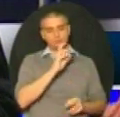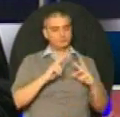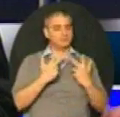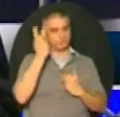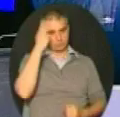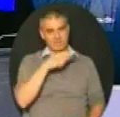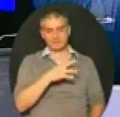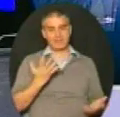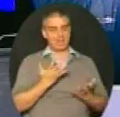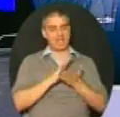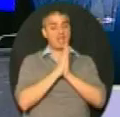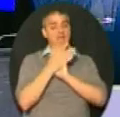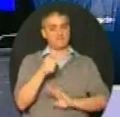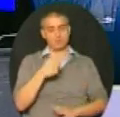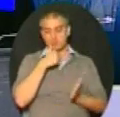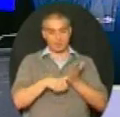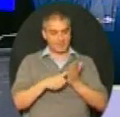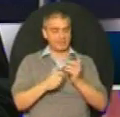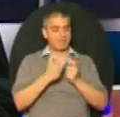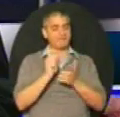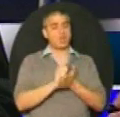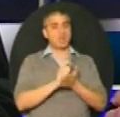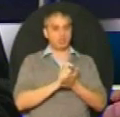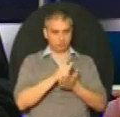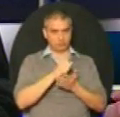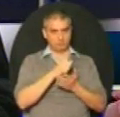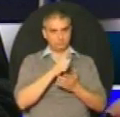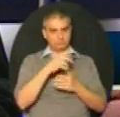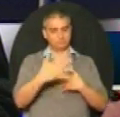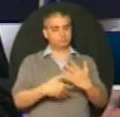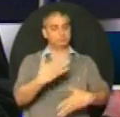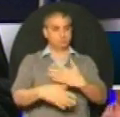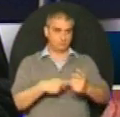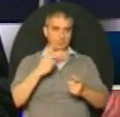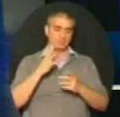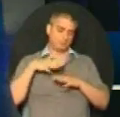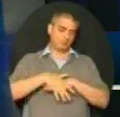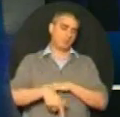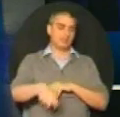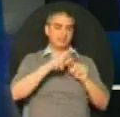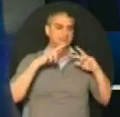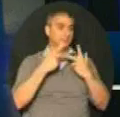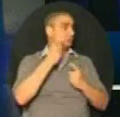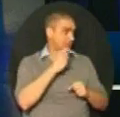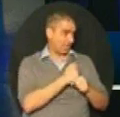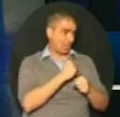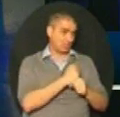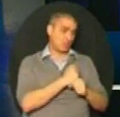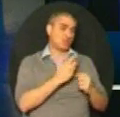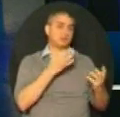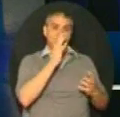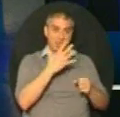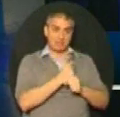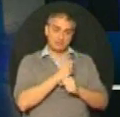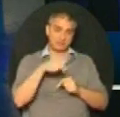שהציבור יבין איך הרפורמות האלה בבנקים, בחברות כרטיסי אשראי, יגלגלו, יחולחלו אל הציבור. זה מה שאתה צריך לעשות, אבל השאלה אם זה